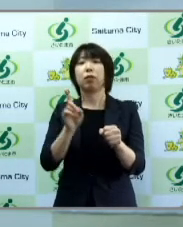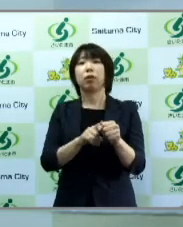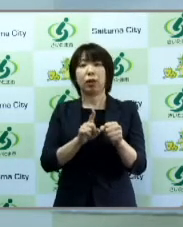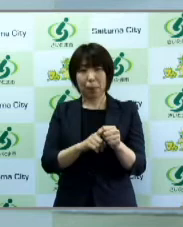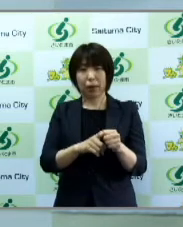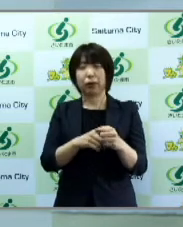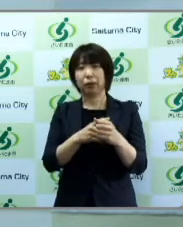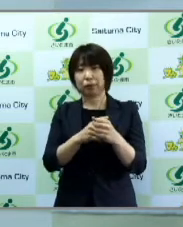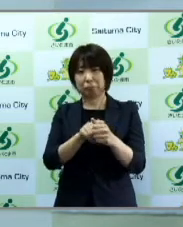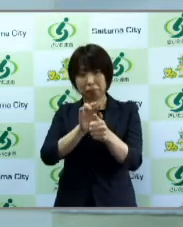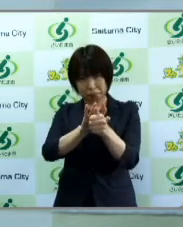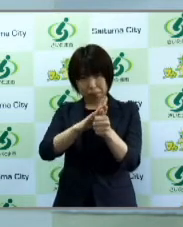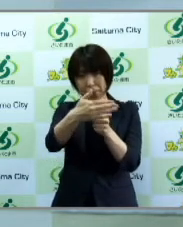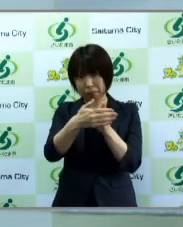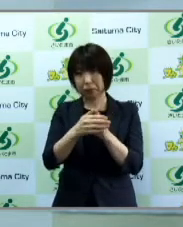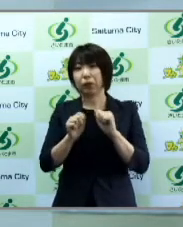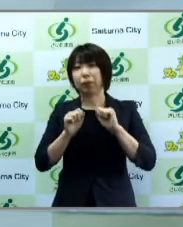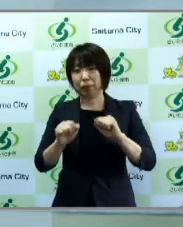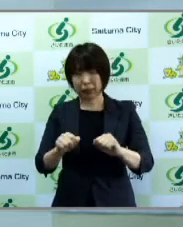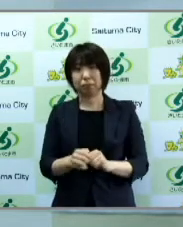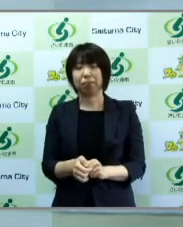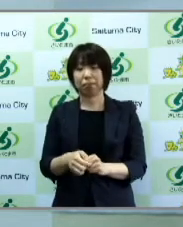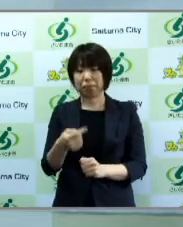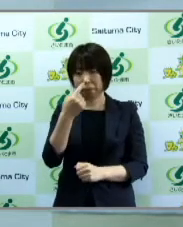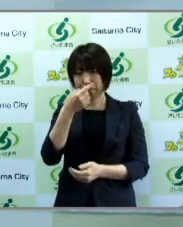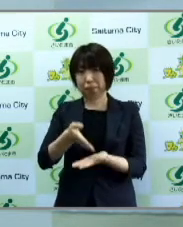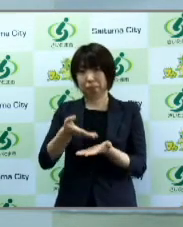からは以上でございます。